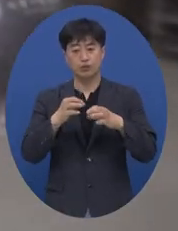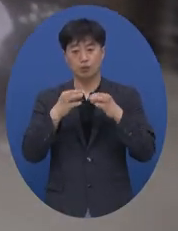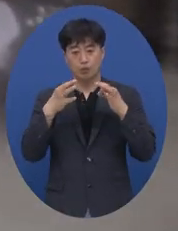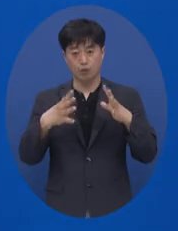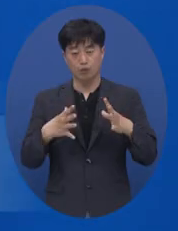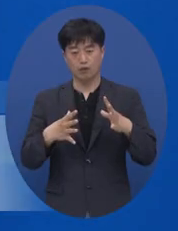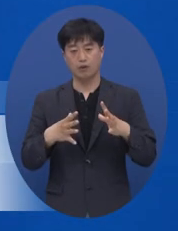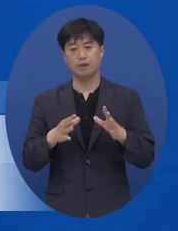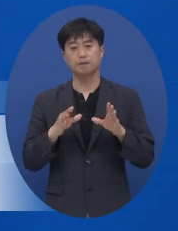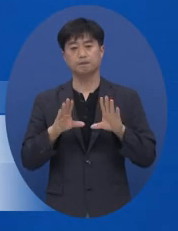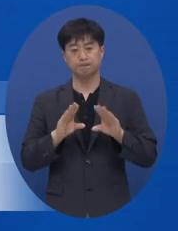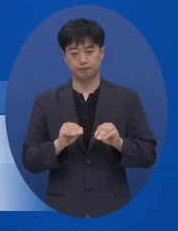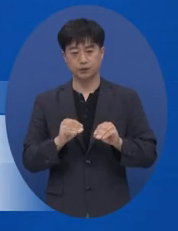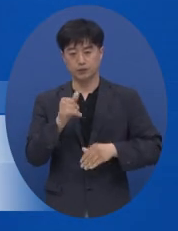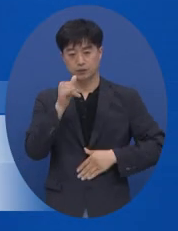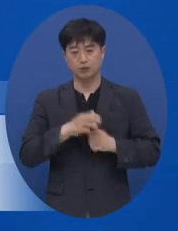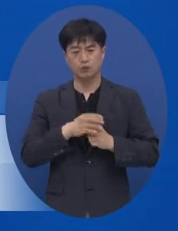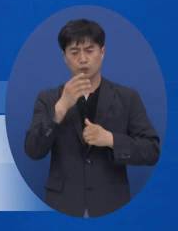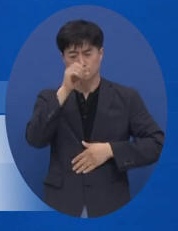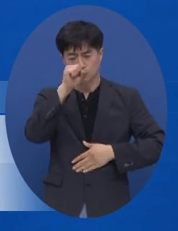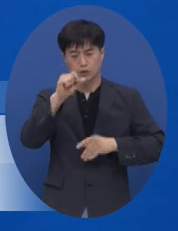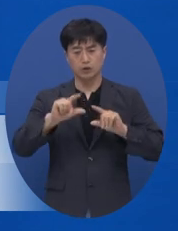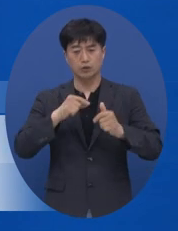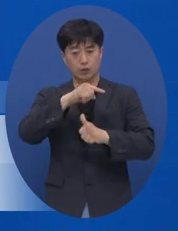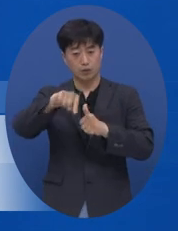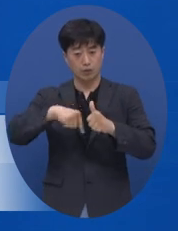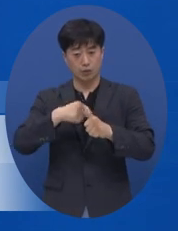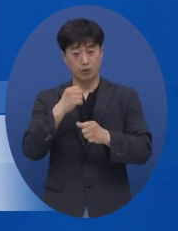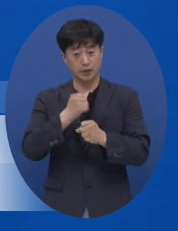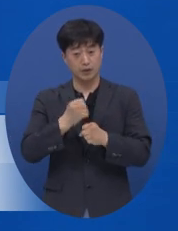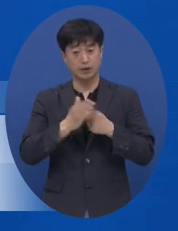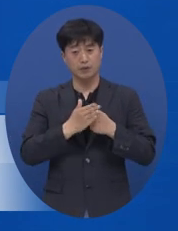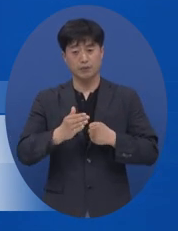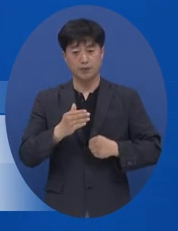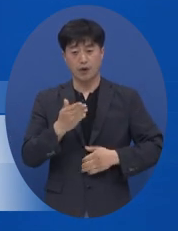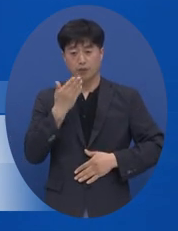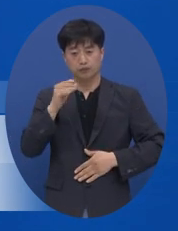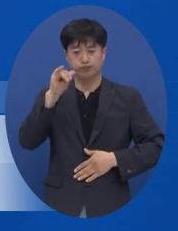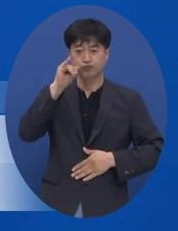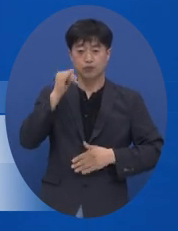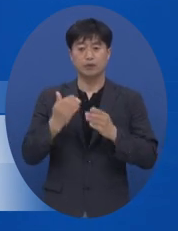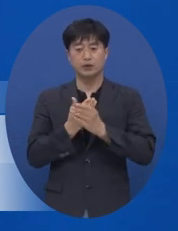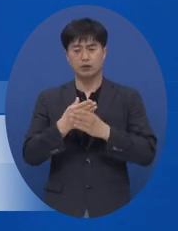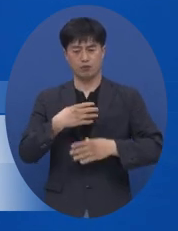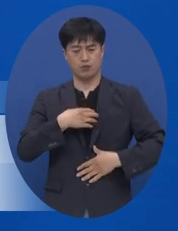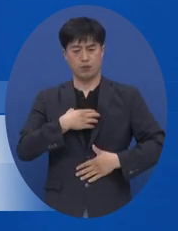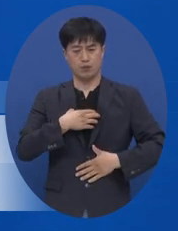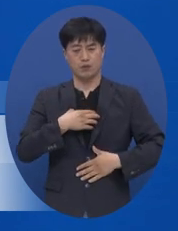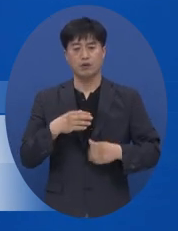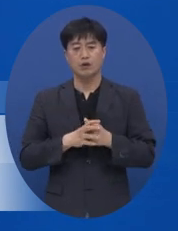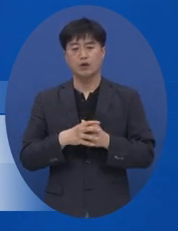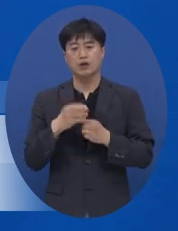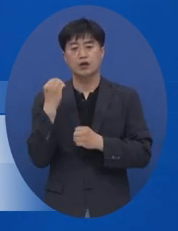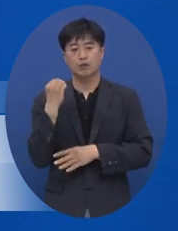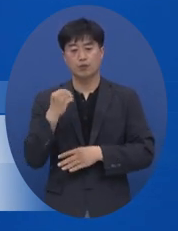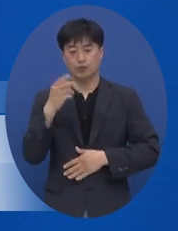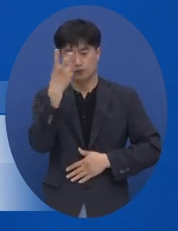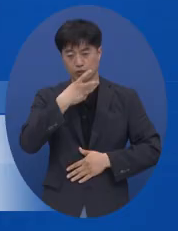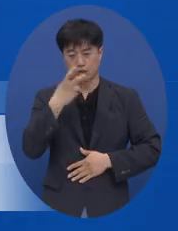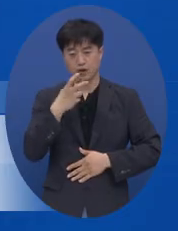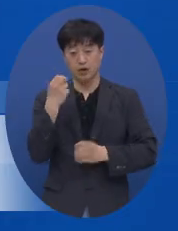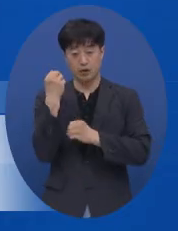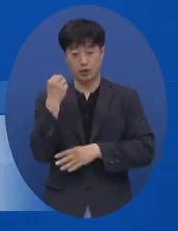있었습니다. 좋지 않은 환경에서 하기 때문에 식중독 발생률이 굉장히 높아진다. 그래서 기본적으로 저희가 수사하면서 이런 근원적인